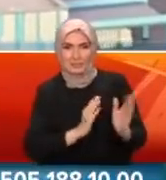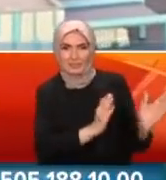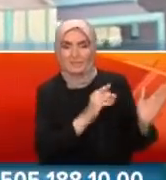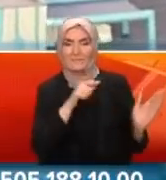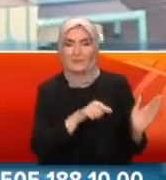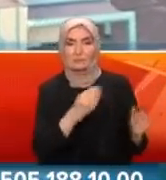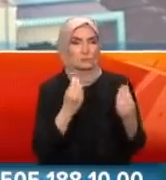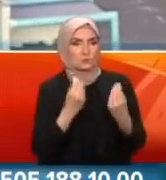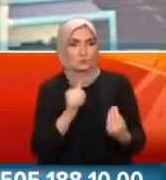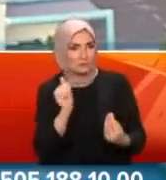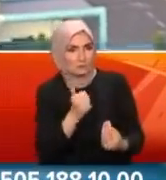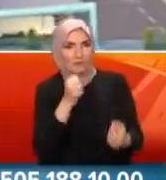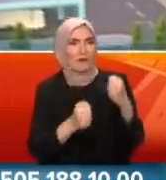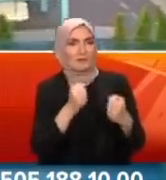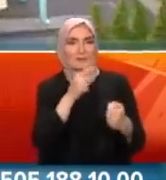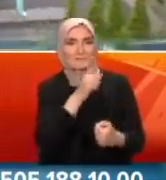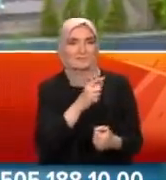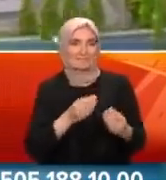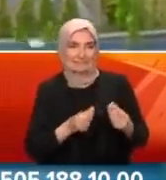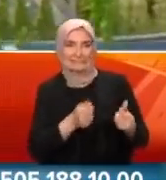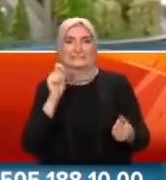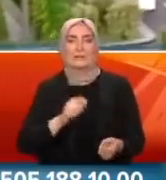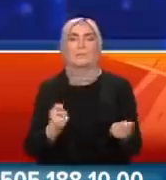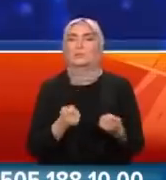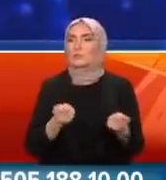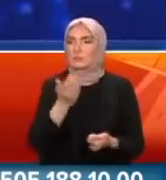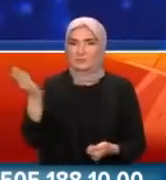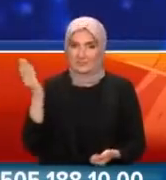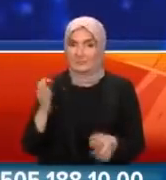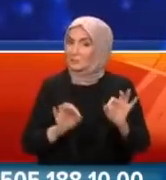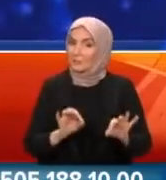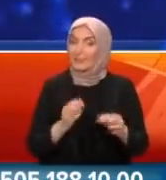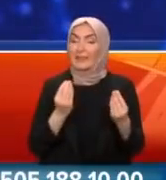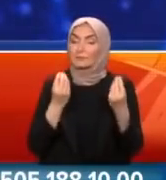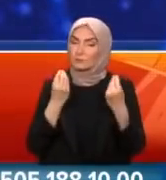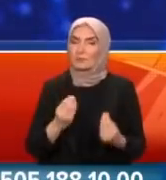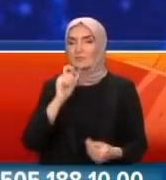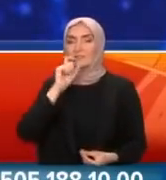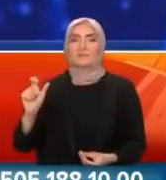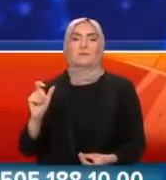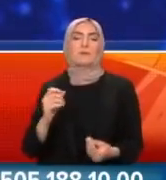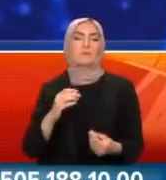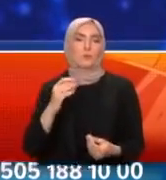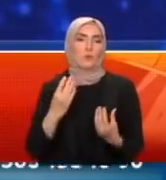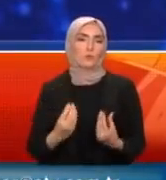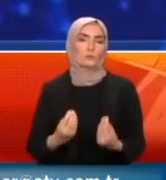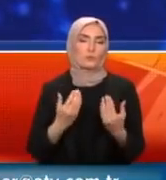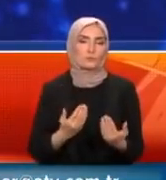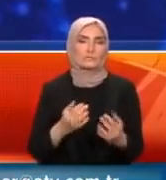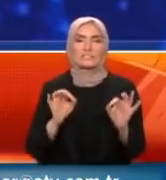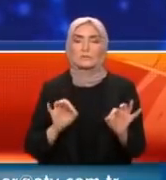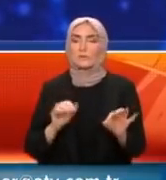birlikte en güzel cevabı veriyoruz Ama tabii burada bir hususun altını çizmemiz gerekiyor